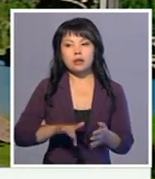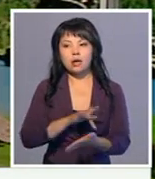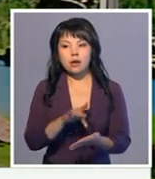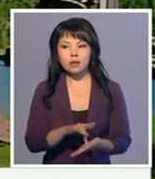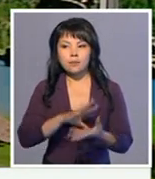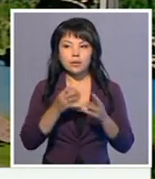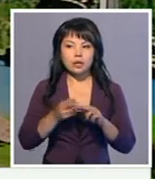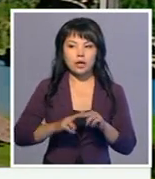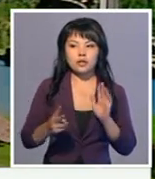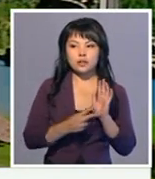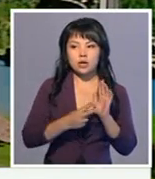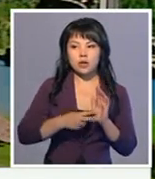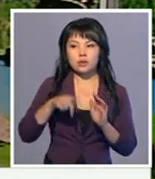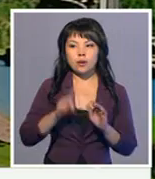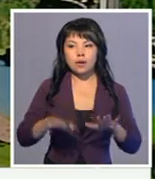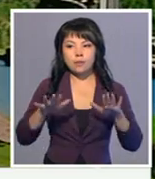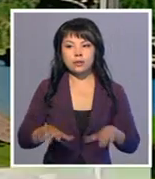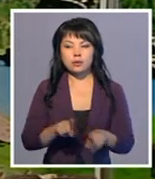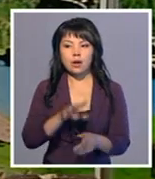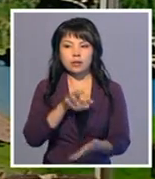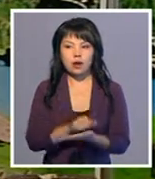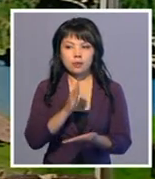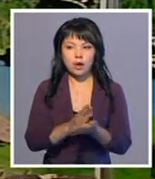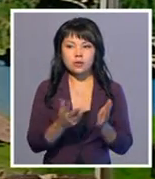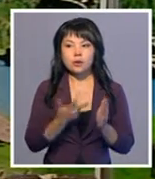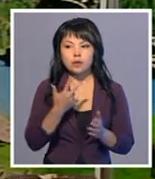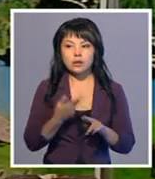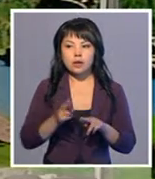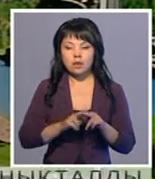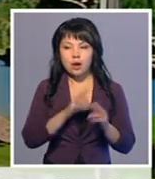болып отырса, соның 3-ші ретінде марапатталып отырмыз. Бір рет